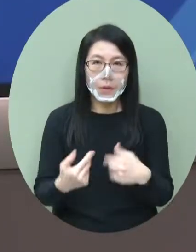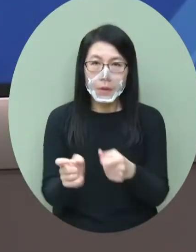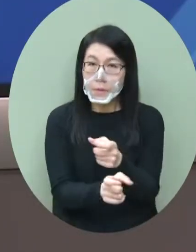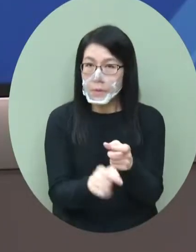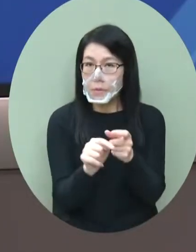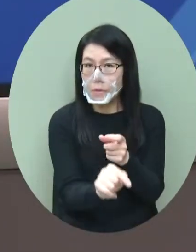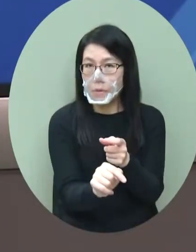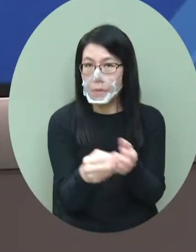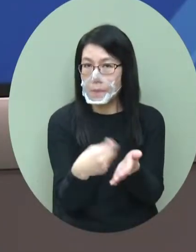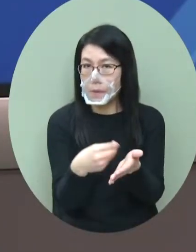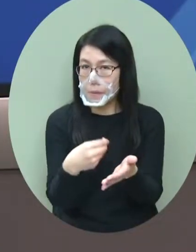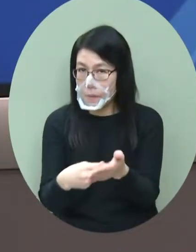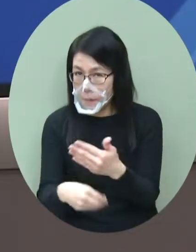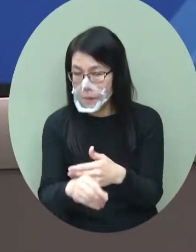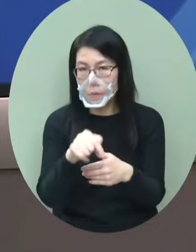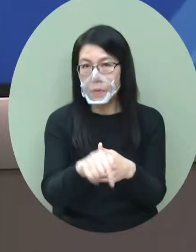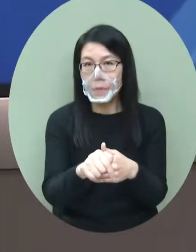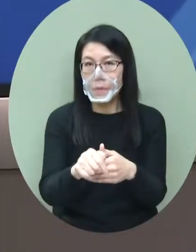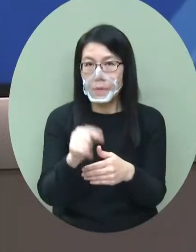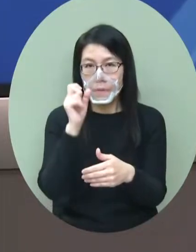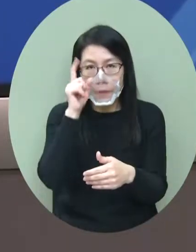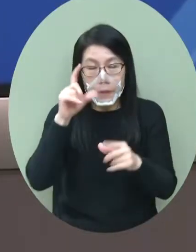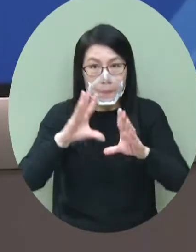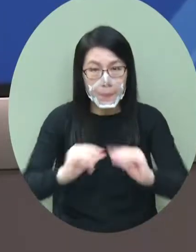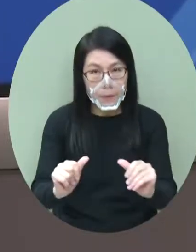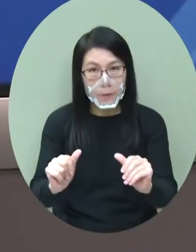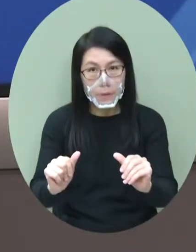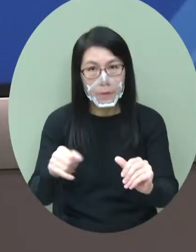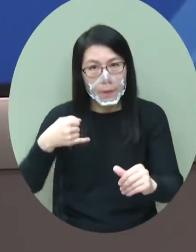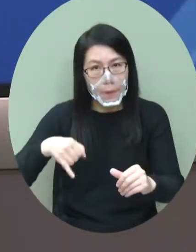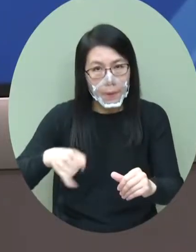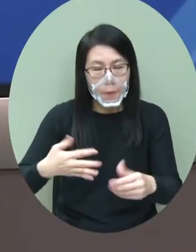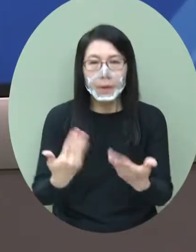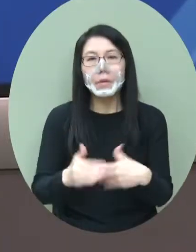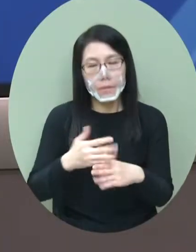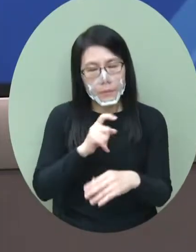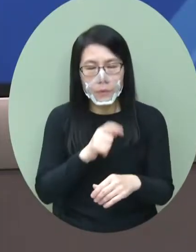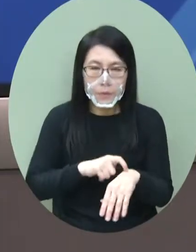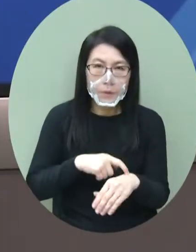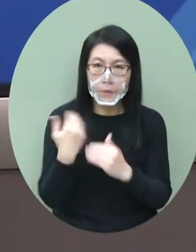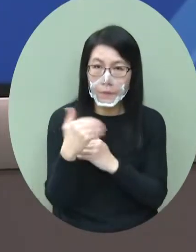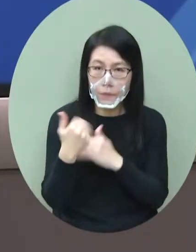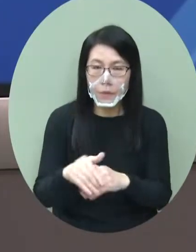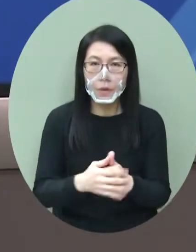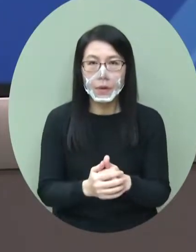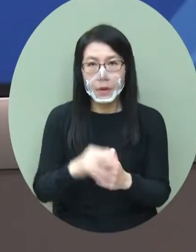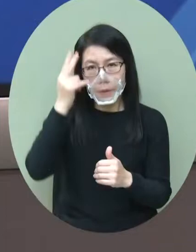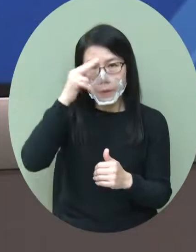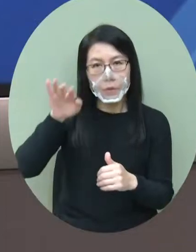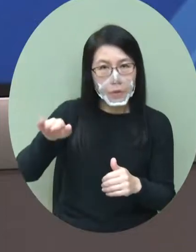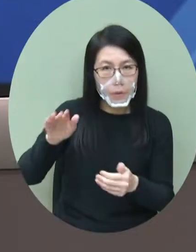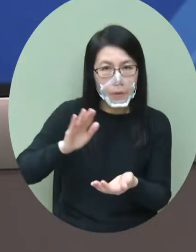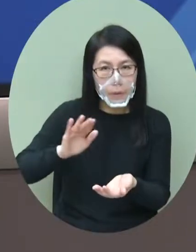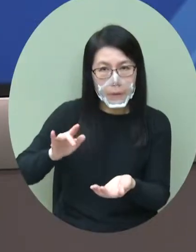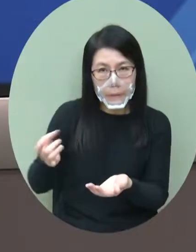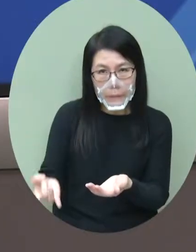多，甚至在市场上可能一夜之间就发现短缺了。很多时候这些物资它们